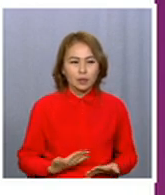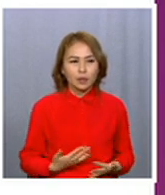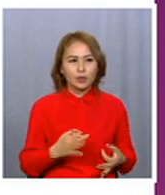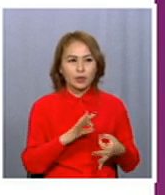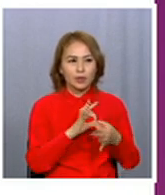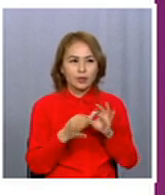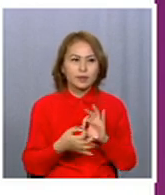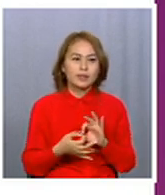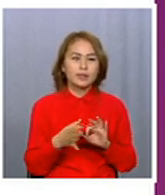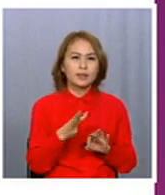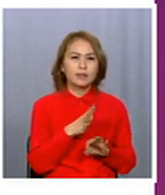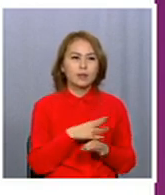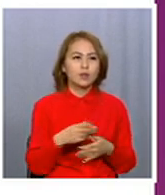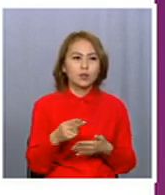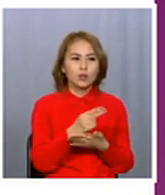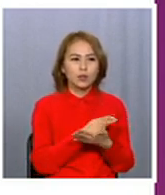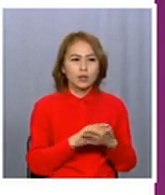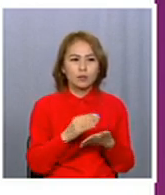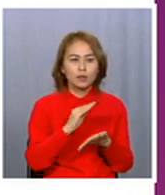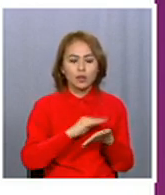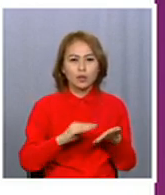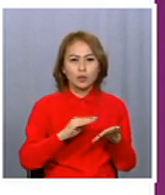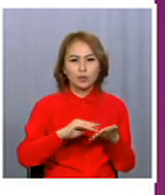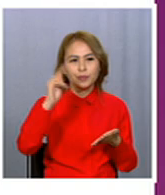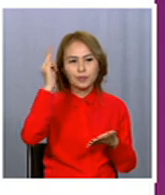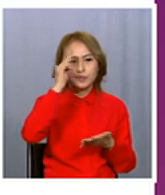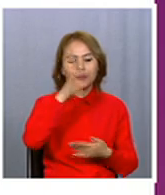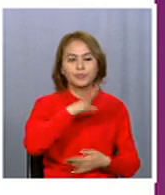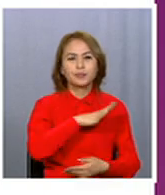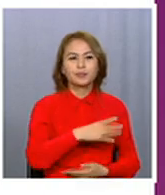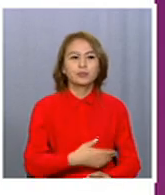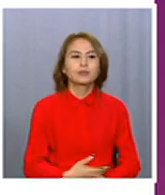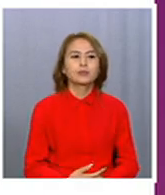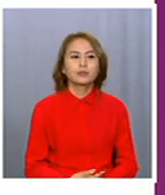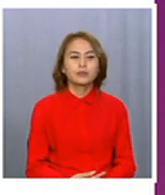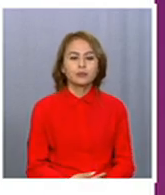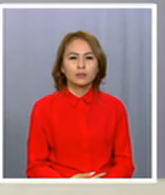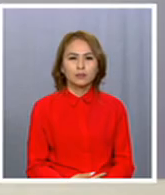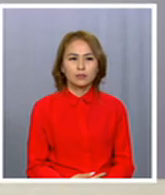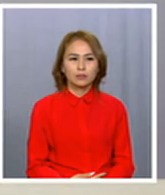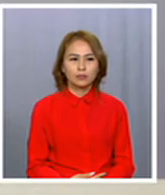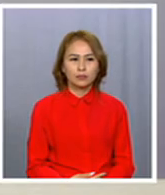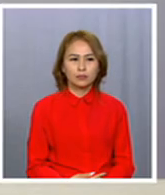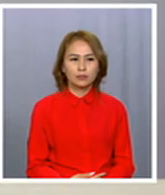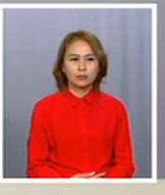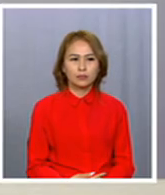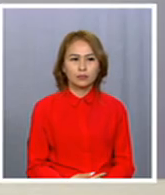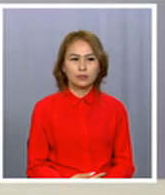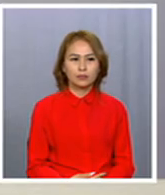мен оқиғаны сипаттап, суреттеп жазуды үйрендіңіздер.